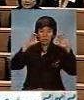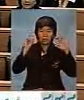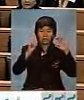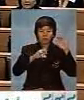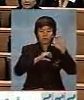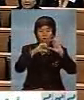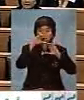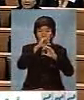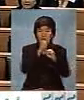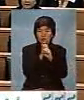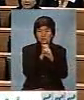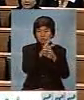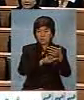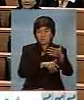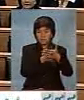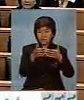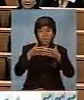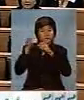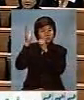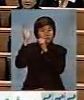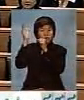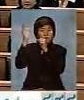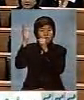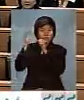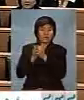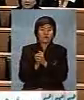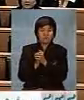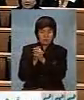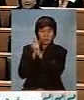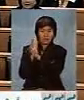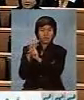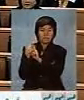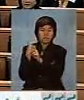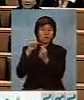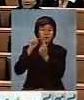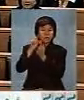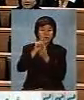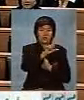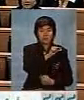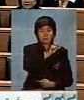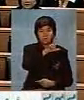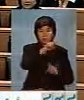งการตามนโยบายที่แถลงไว้ต่อรัฐสภาเมื่อ23สิงหาคม